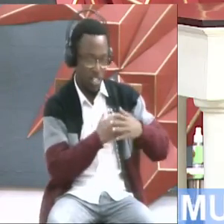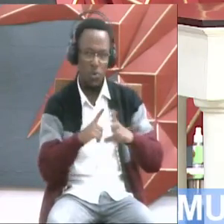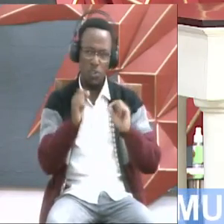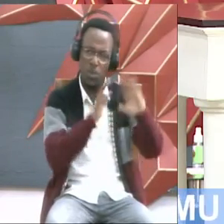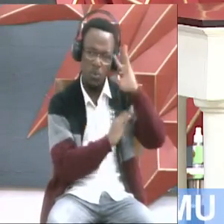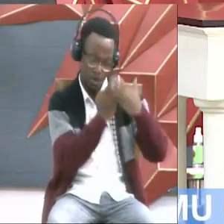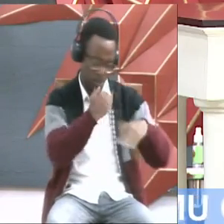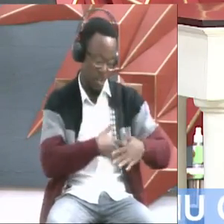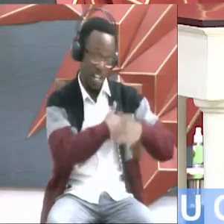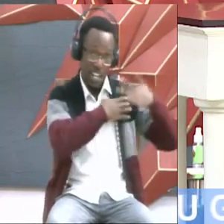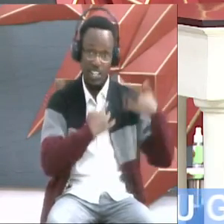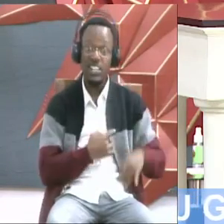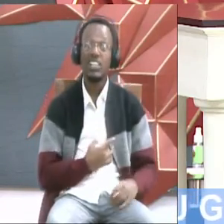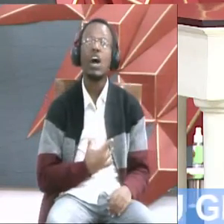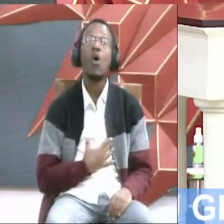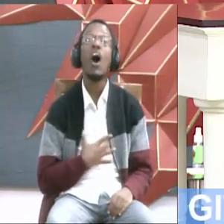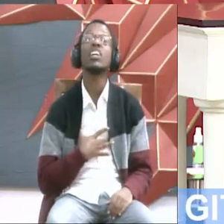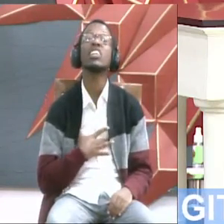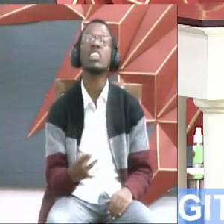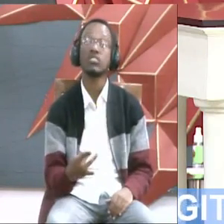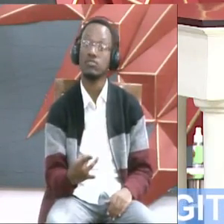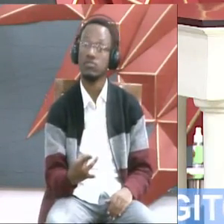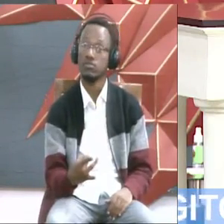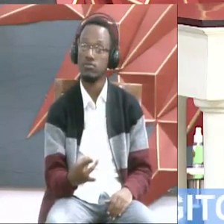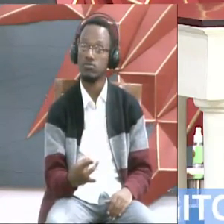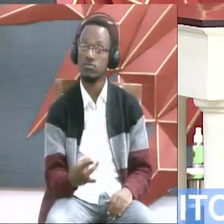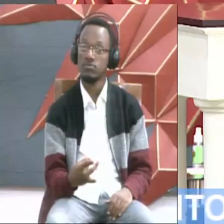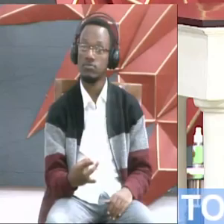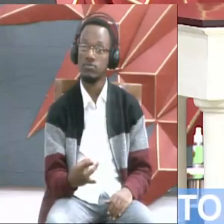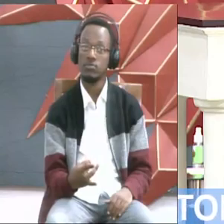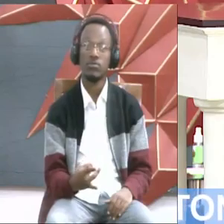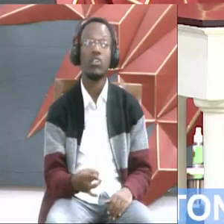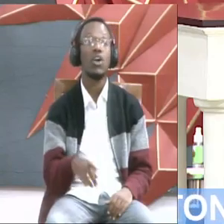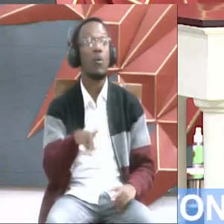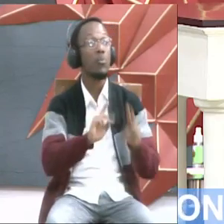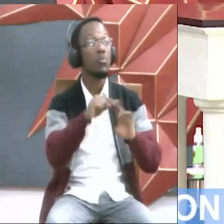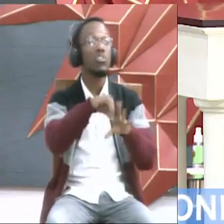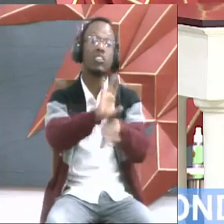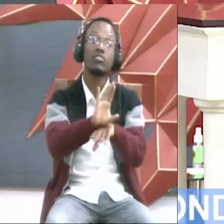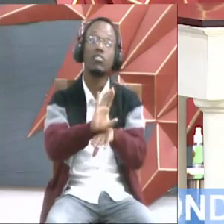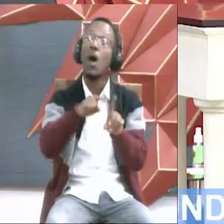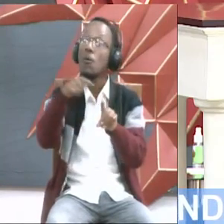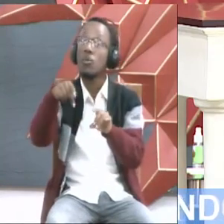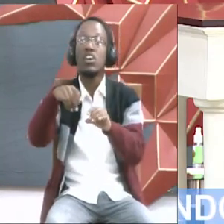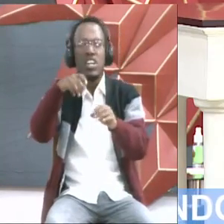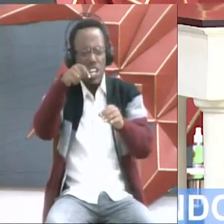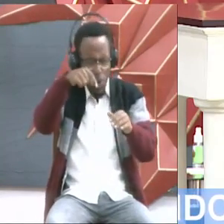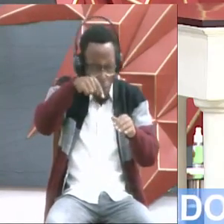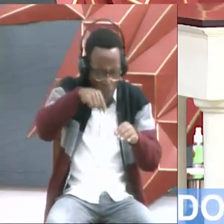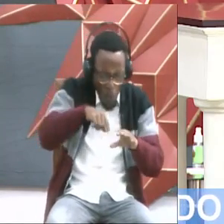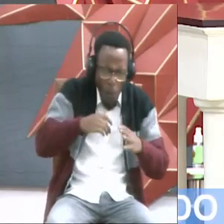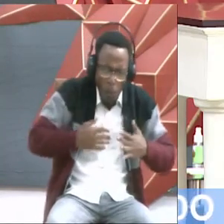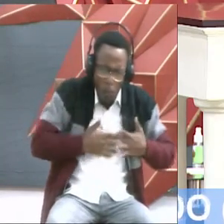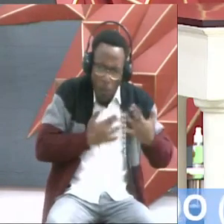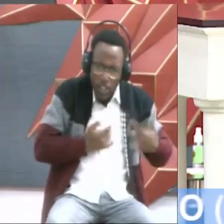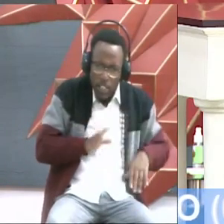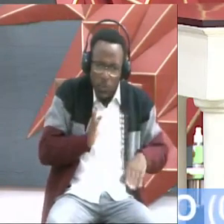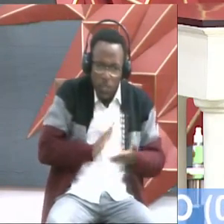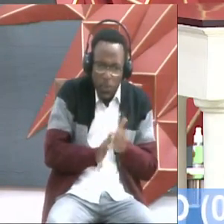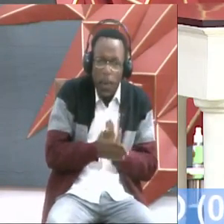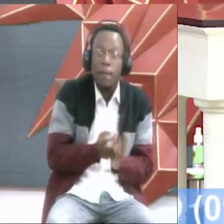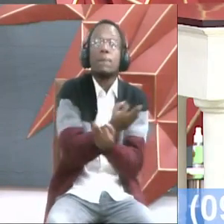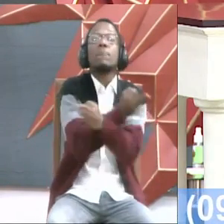umutima ukunze ahariho hose n'aho batabari muri asamble umutima wiwe urabohoka mu isi no mu